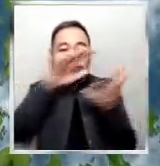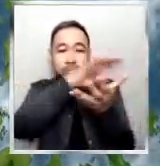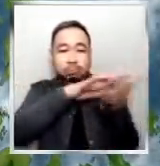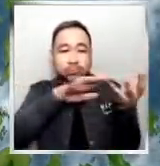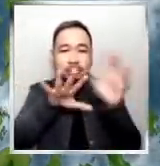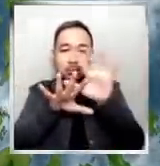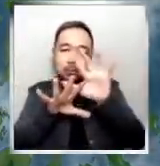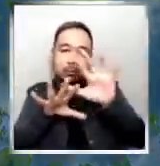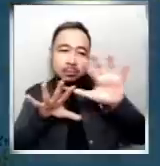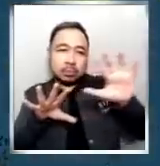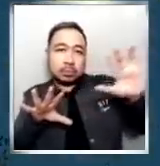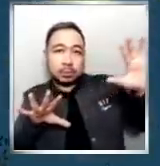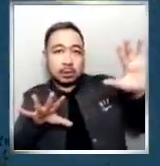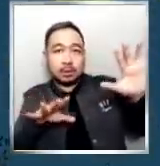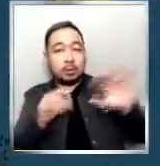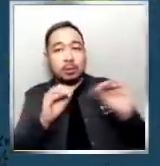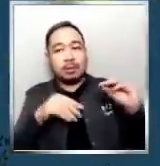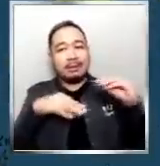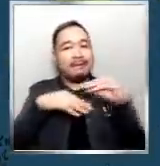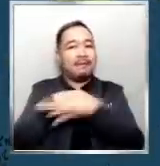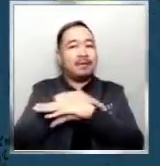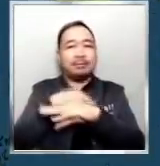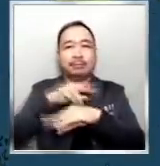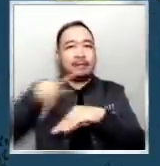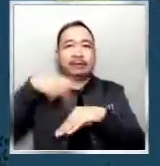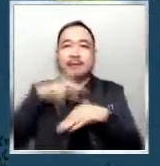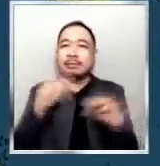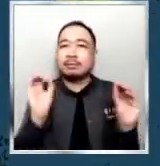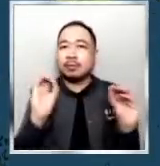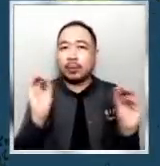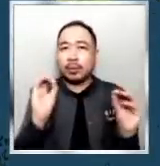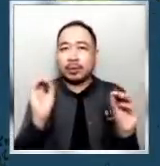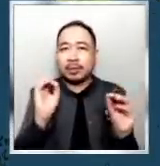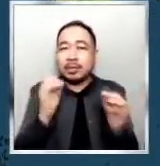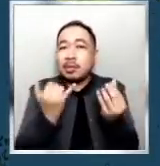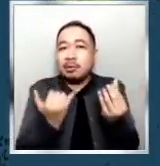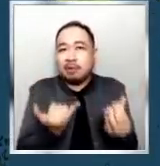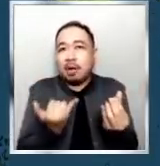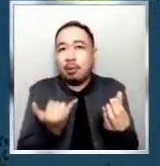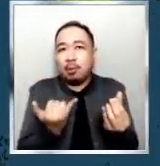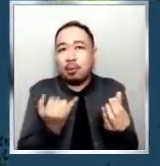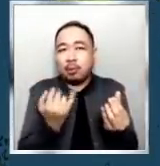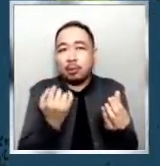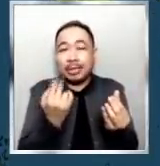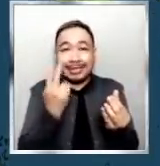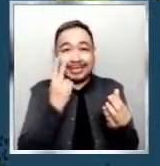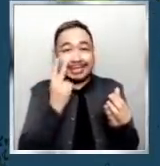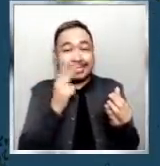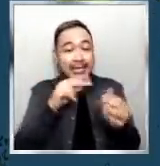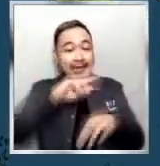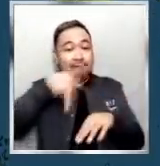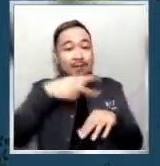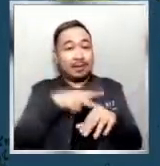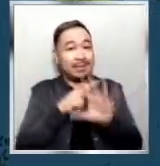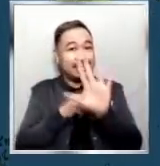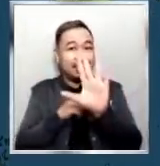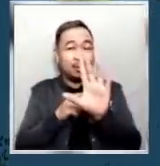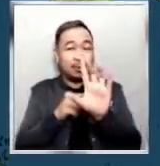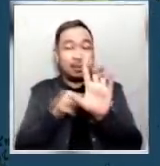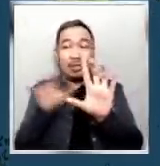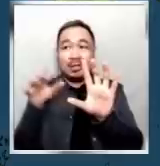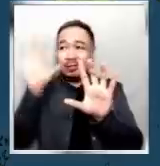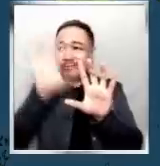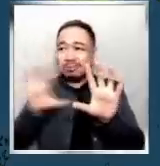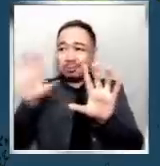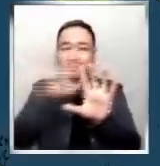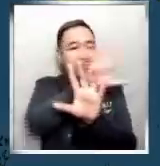anumang bahagi ng ating bansa at dahil din sa dahil nga tayo ay nasa pagitan ng dalawang bagyo ay nagkaroon tayo ng maaliwara sa panahon buong araw